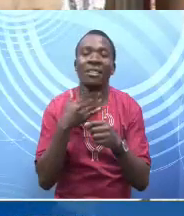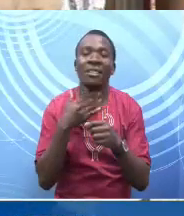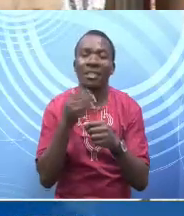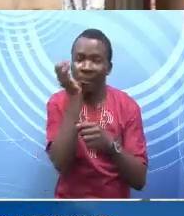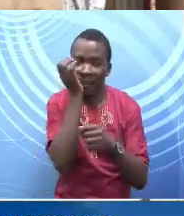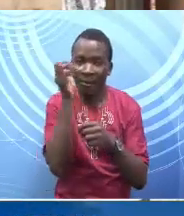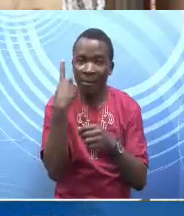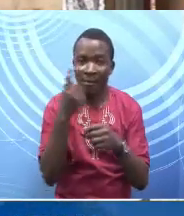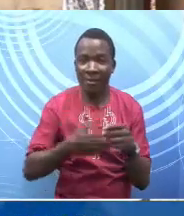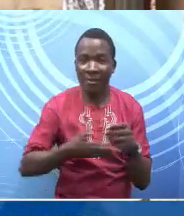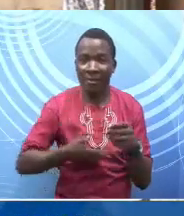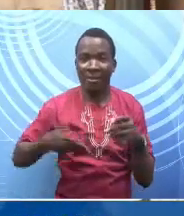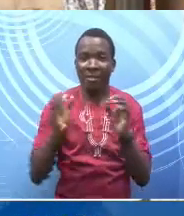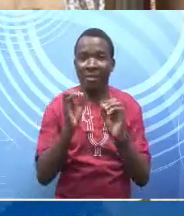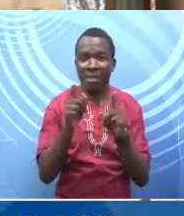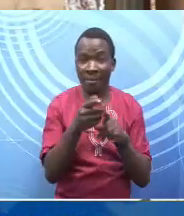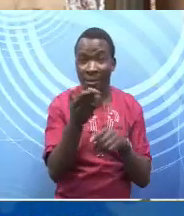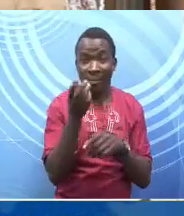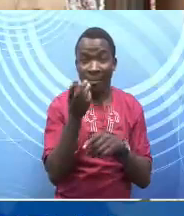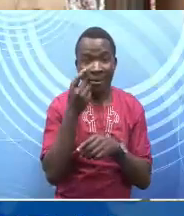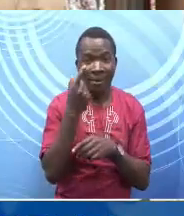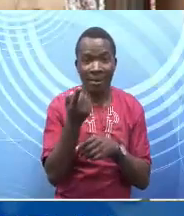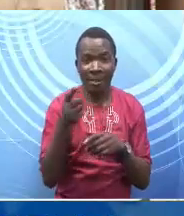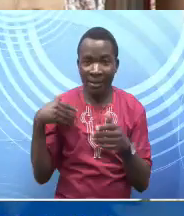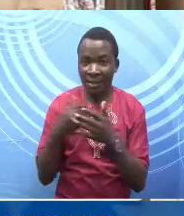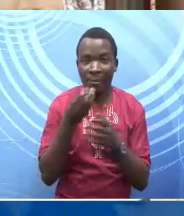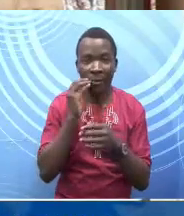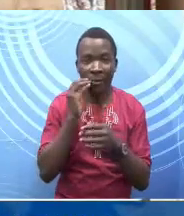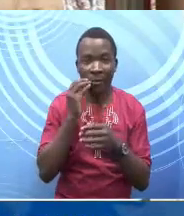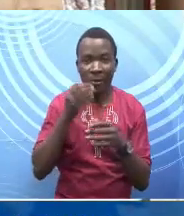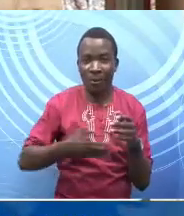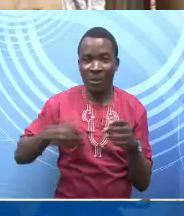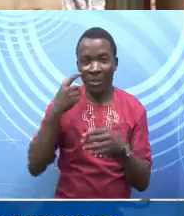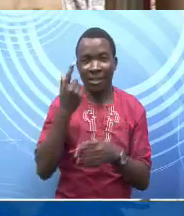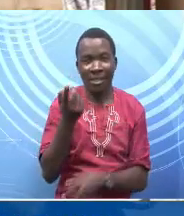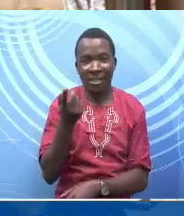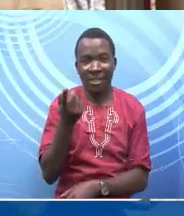ubwo rero urumva ko nta nzara dufite kandi namwe murabireba iyo ugeze mu rugo rushonje ntubyibwira